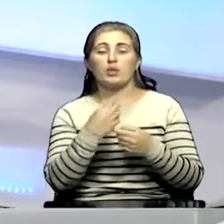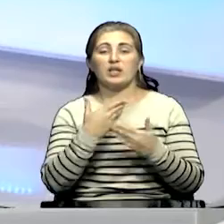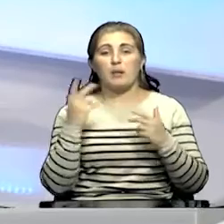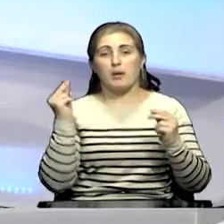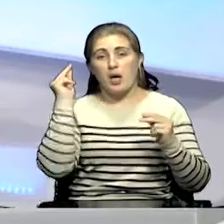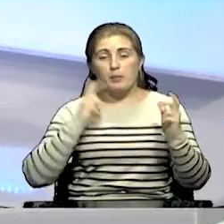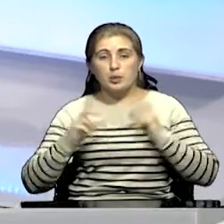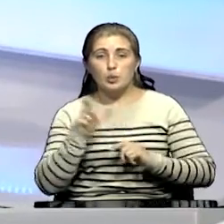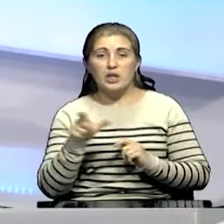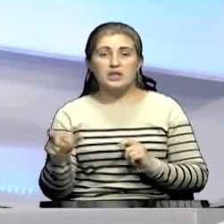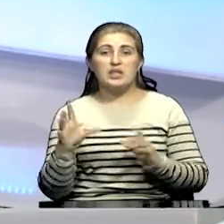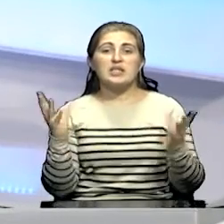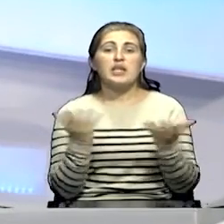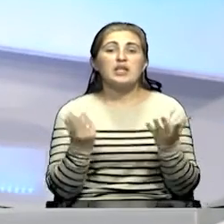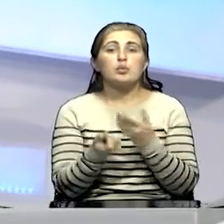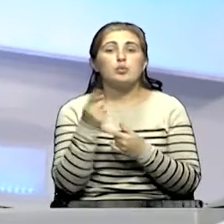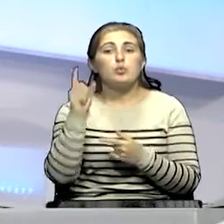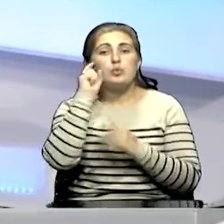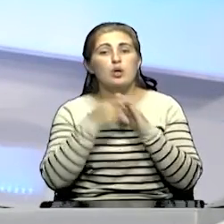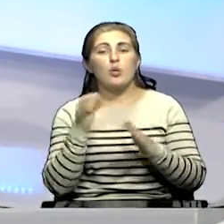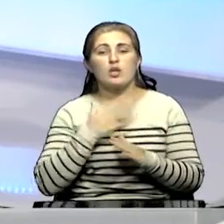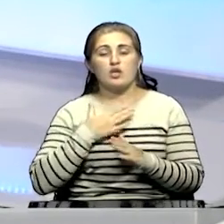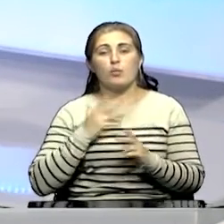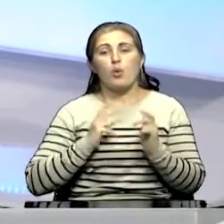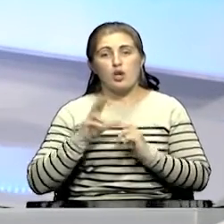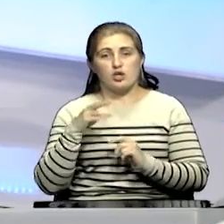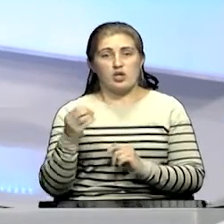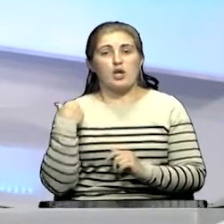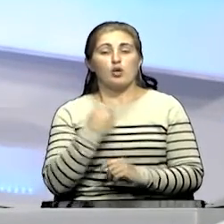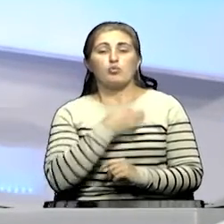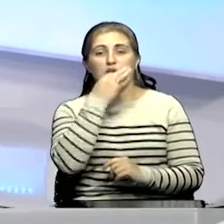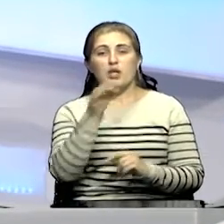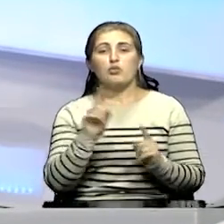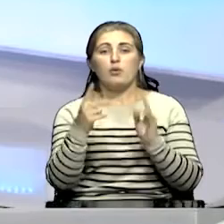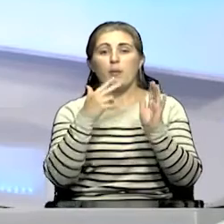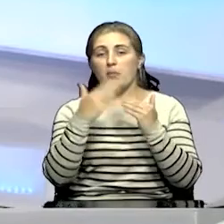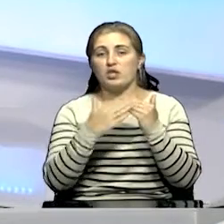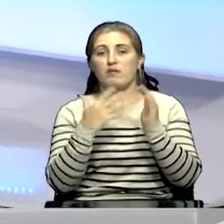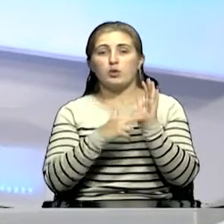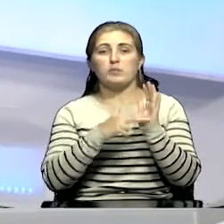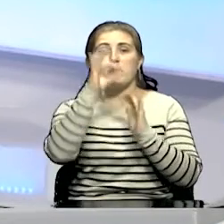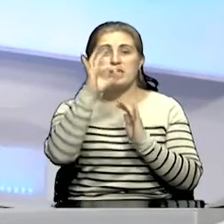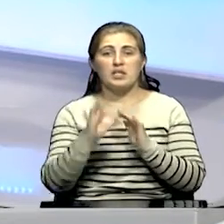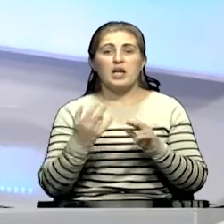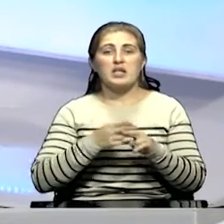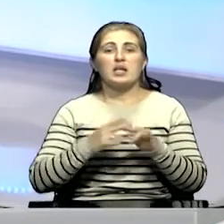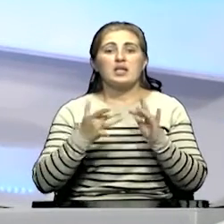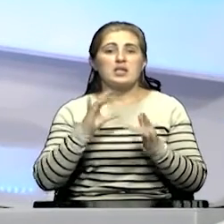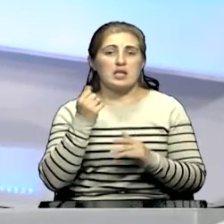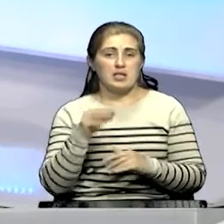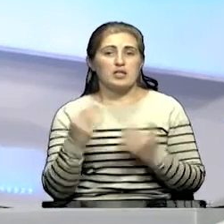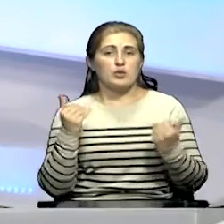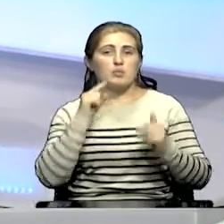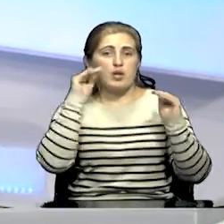значит из каких источников они узнали о нашем колледже я хочу сказать что 80 почти процентов это сайты сейчас